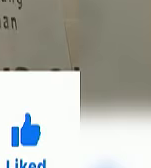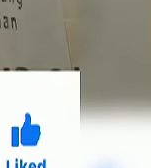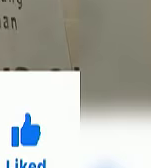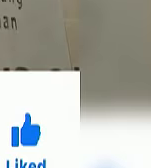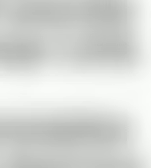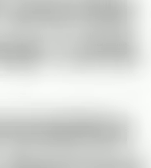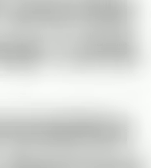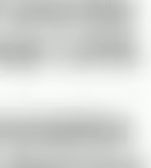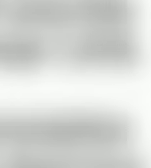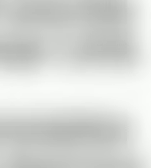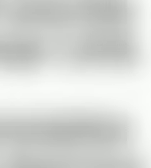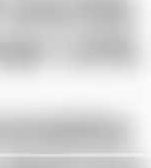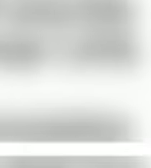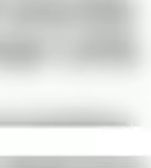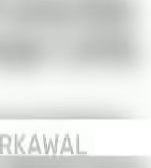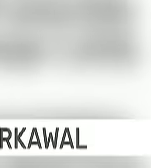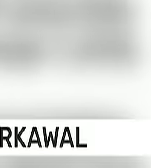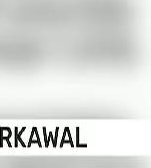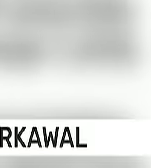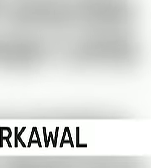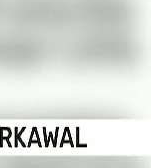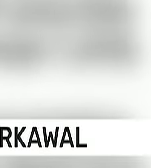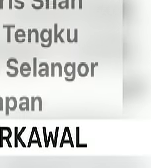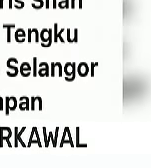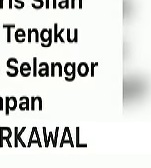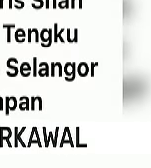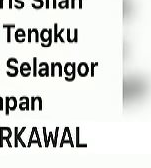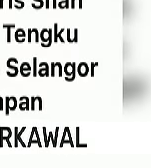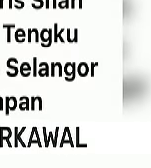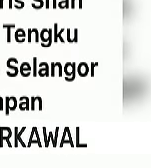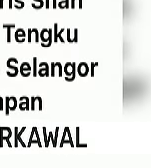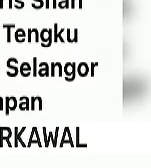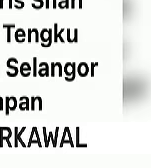Sultan Selangor bimbang individu degil pulang ke kampung sempena Aidiladha.